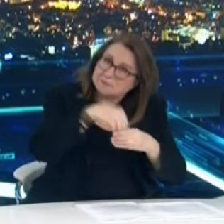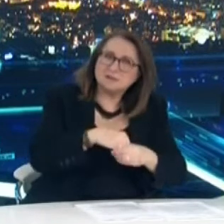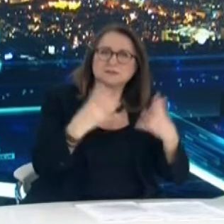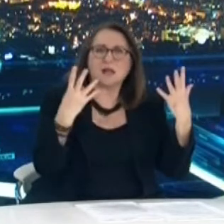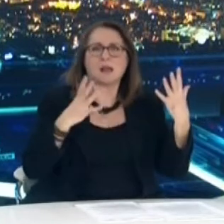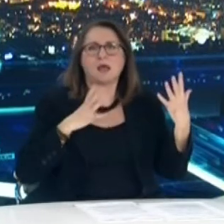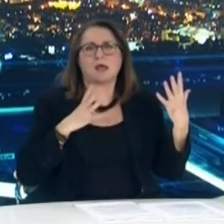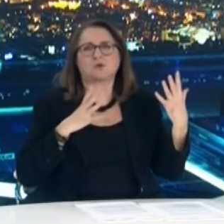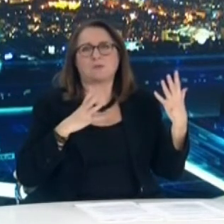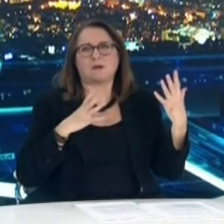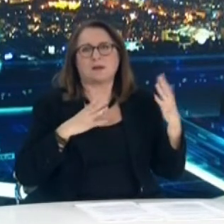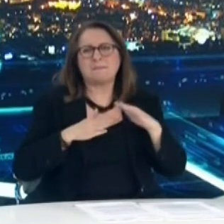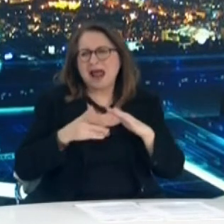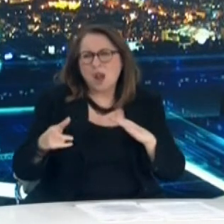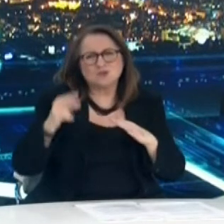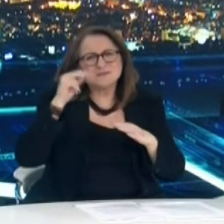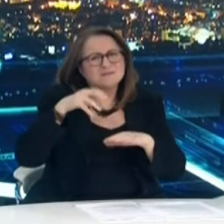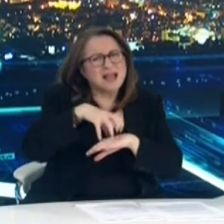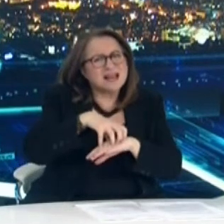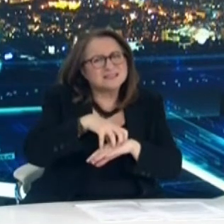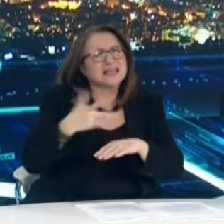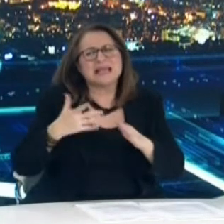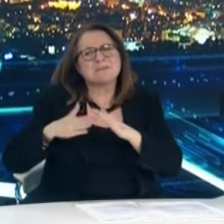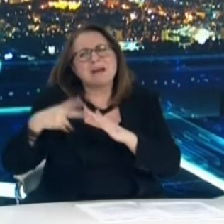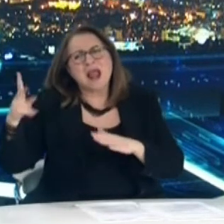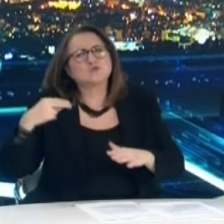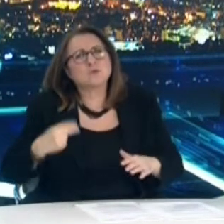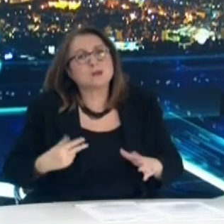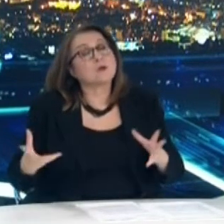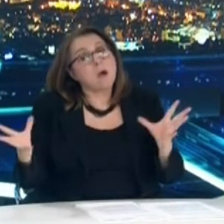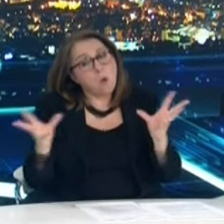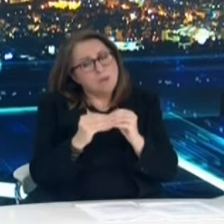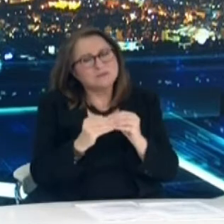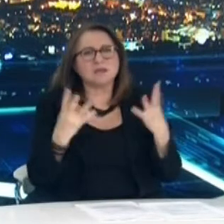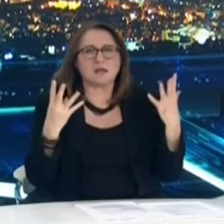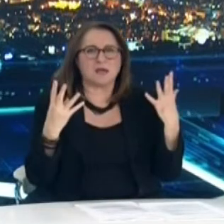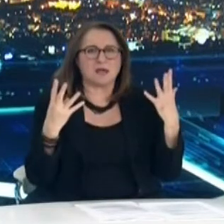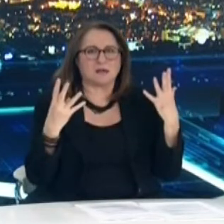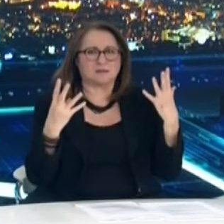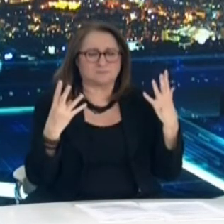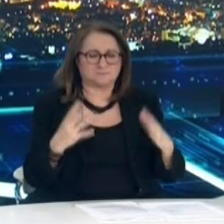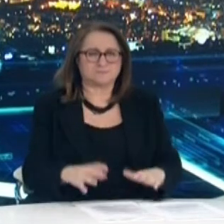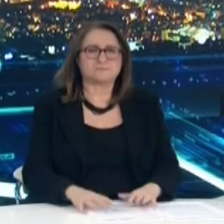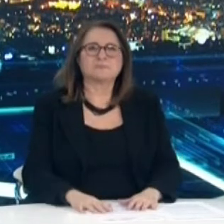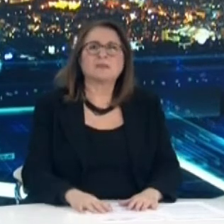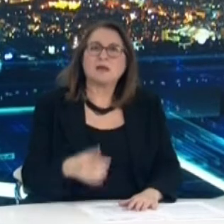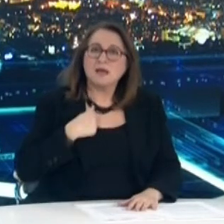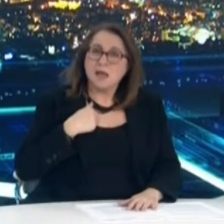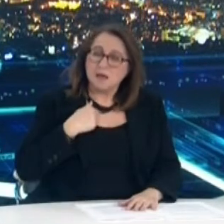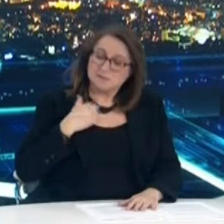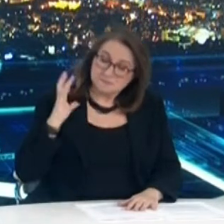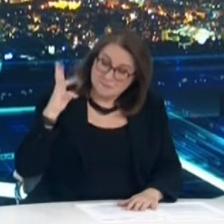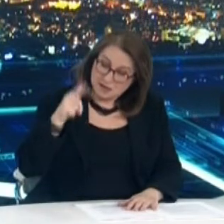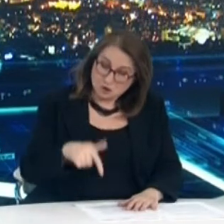πρωτόγνωρη συγκυρία. Και τότε, για να προστατεύσουμε εμάς και τους γύρω μας, γίναμε ιδιαίτερα προσεκτικοί. Έτσι καταφέραμε και κάναμε τη